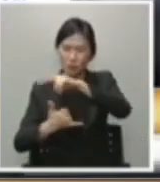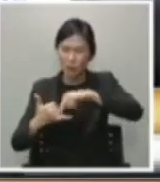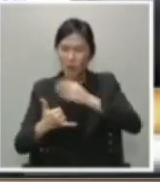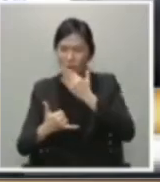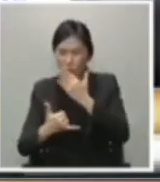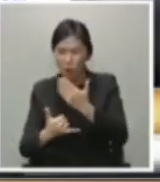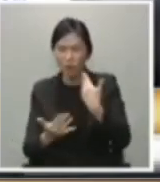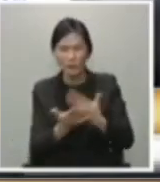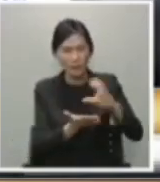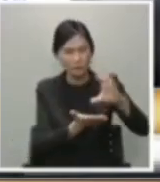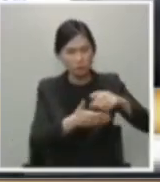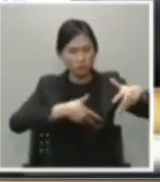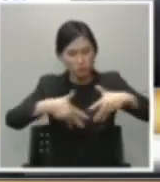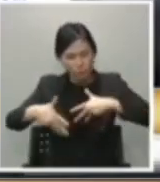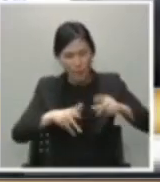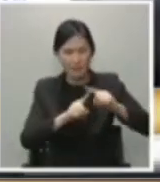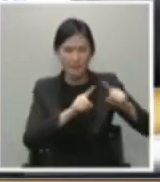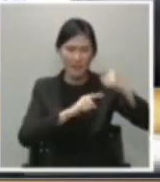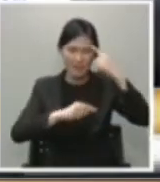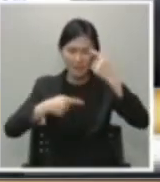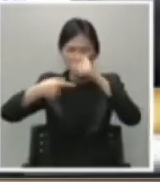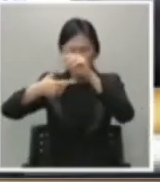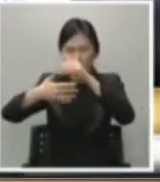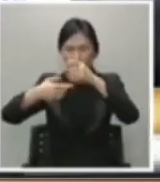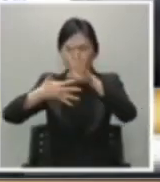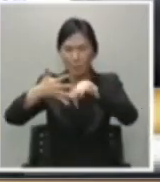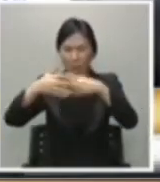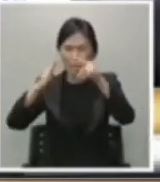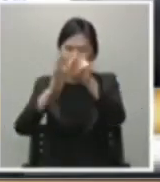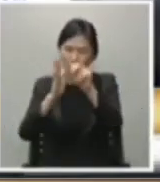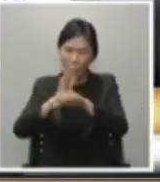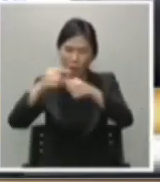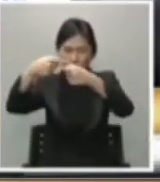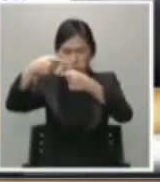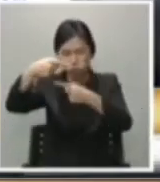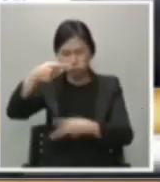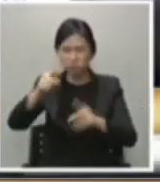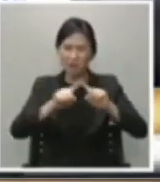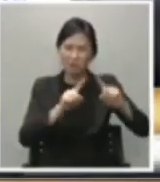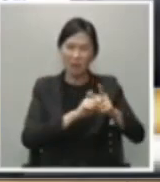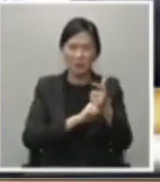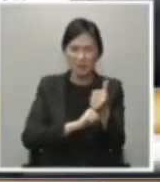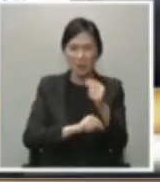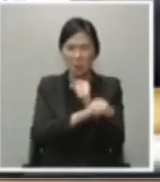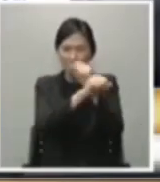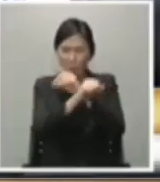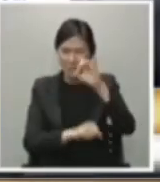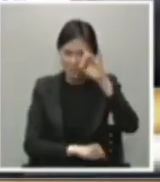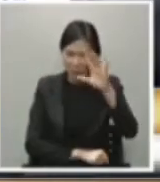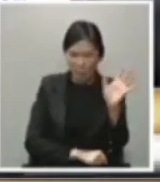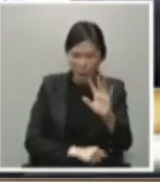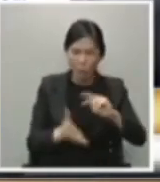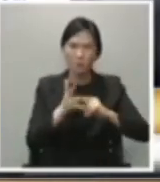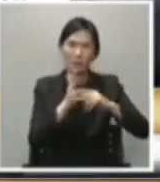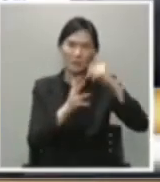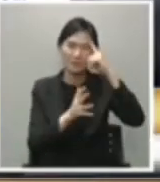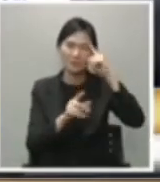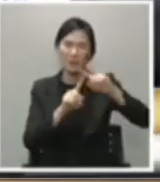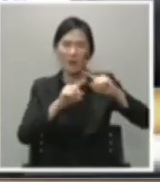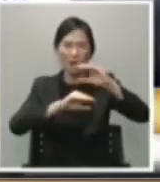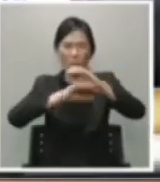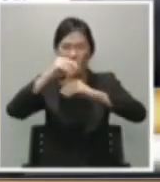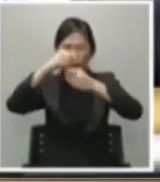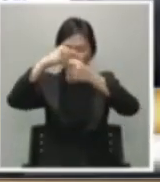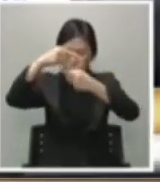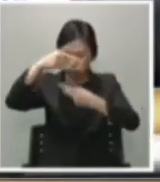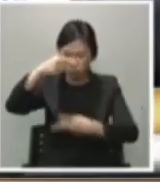องทุนหมู่บ้านนะครับมีสร้างหลักประกันสุขภาพประกาศสงครามกับยาเสพติดนะครับประกาศสงครามกับความ